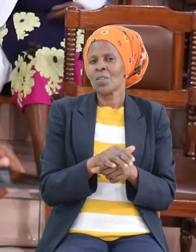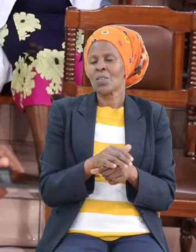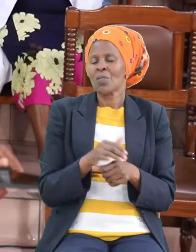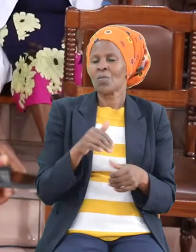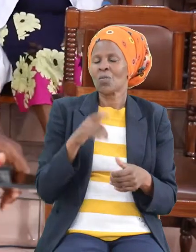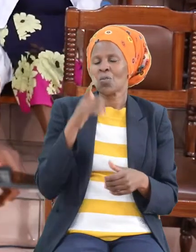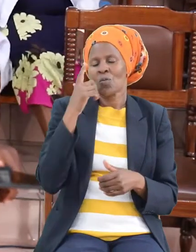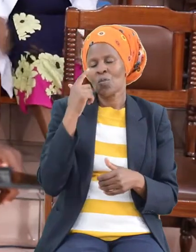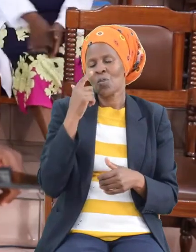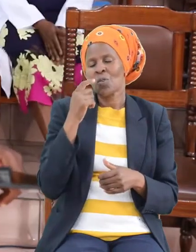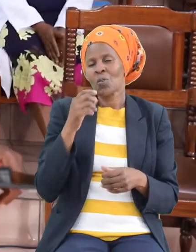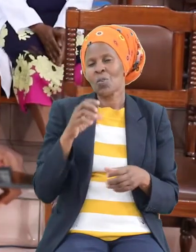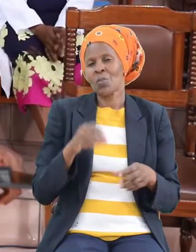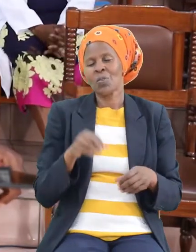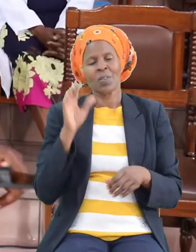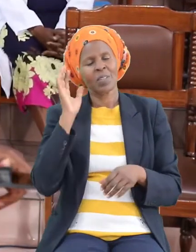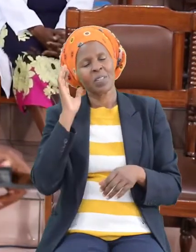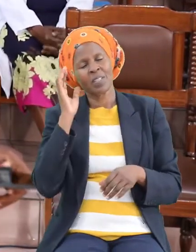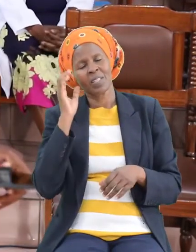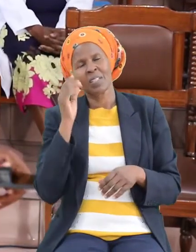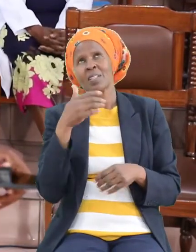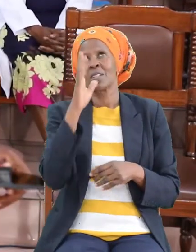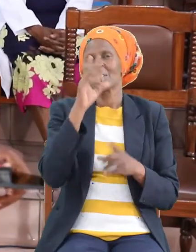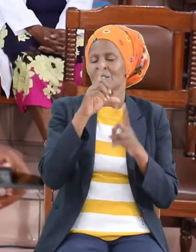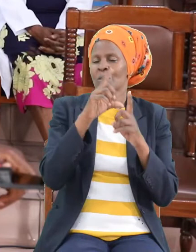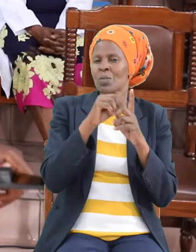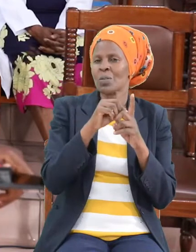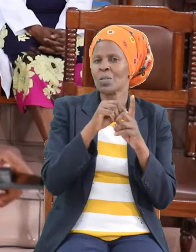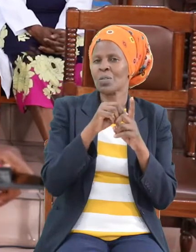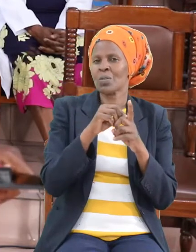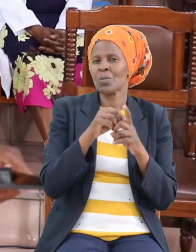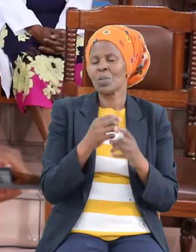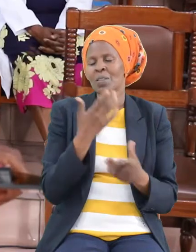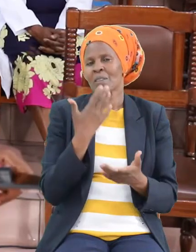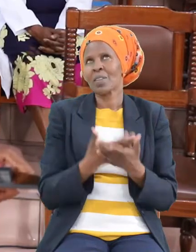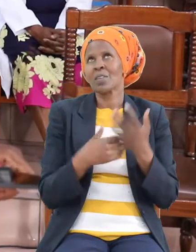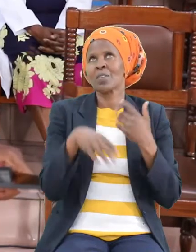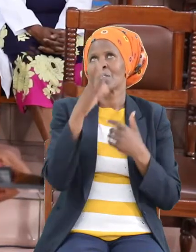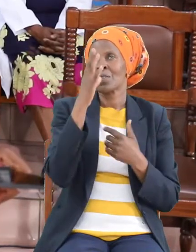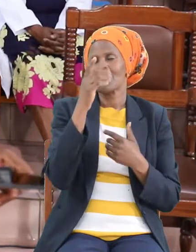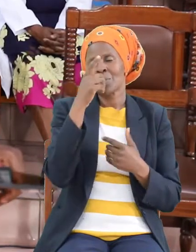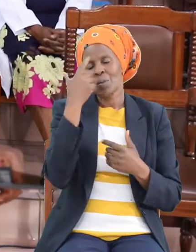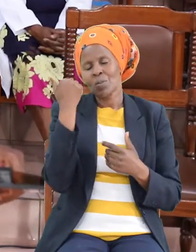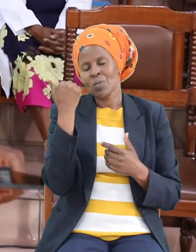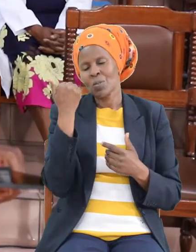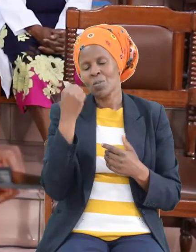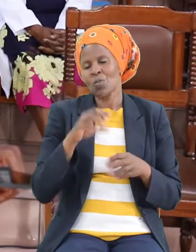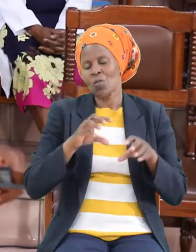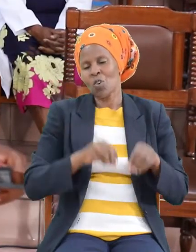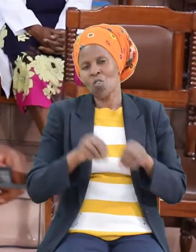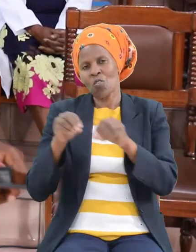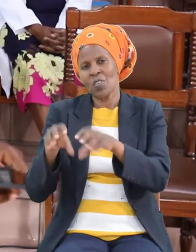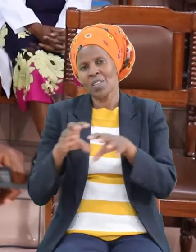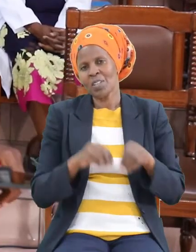kuweza kutusikiza na kusikiza neno lake Bwana. Sasa tunataka tumshukuru kwa sababu ya sadaka